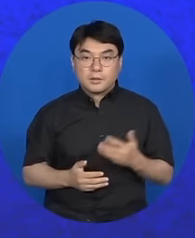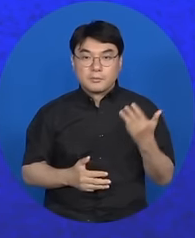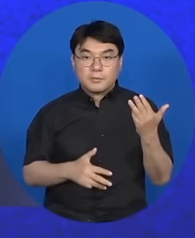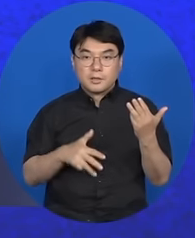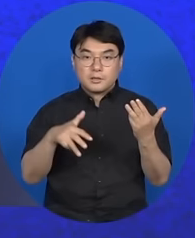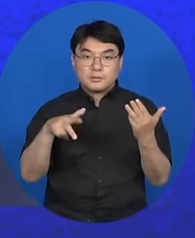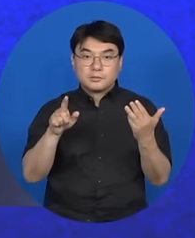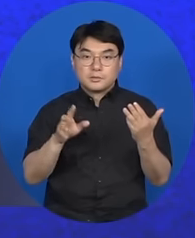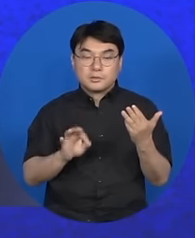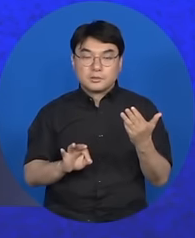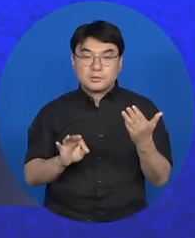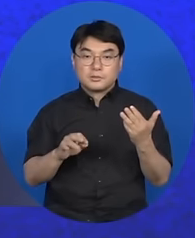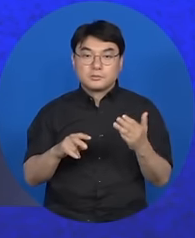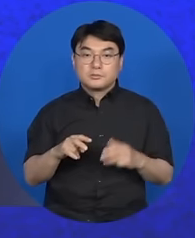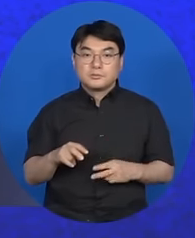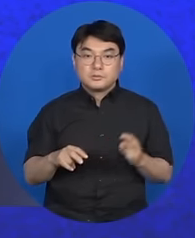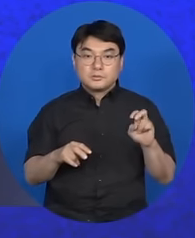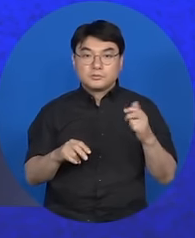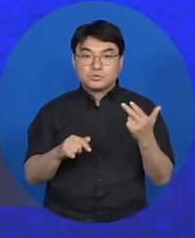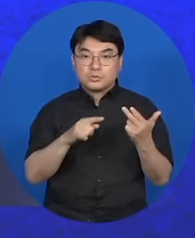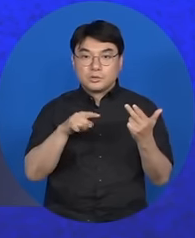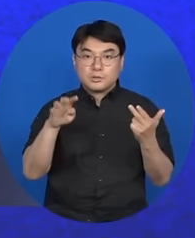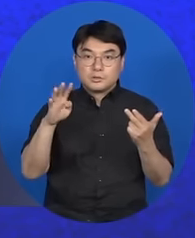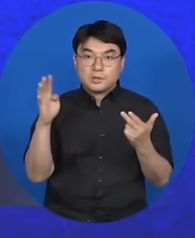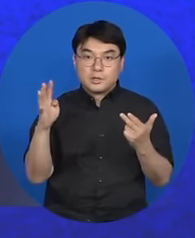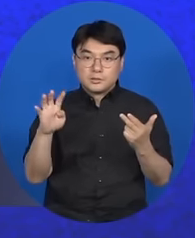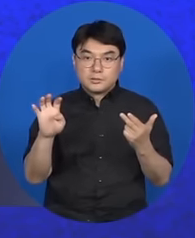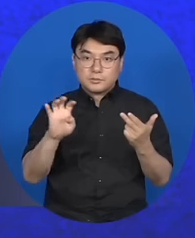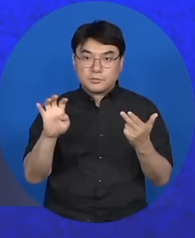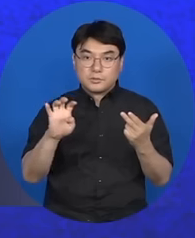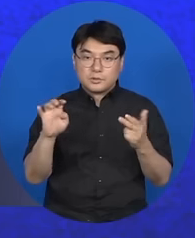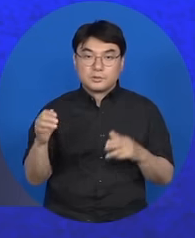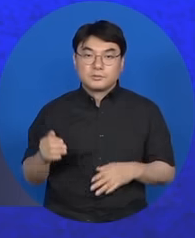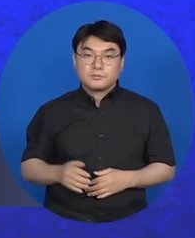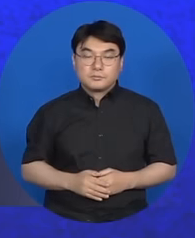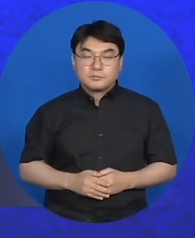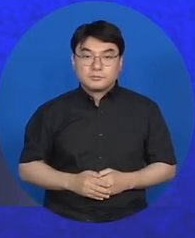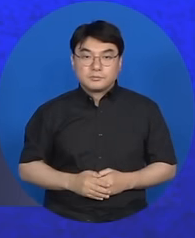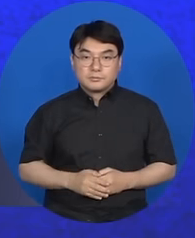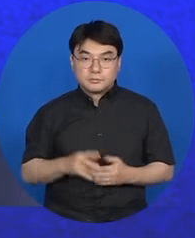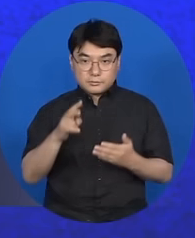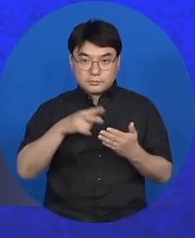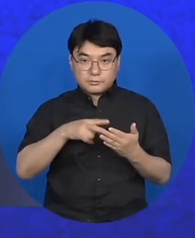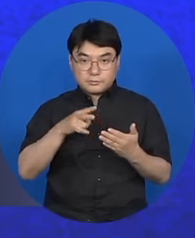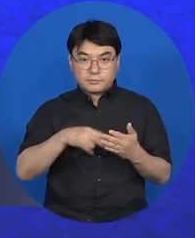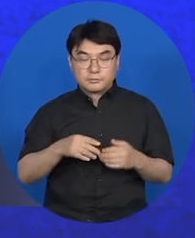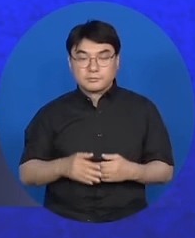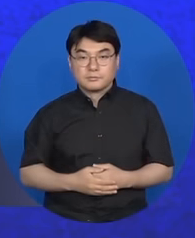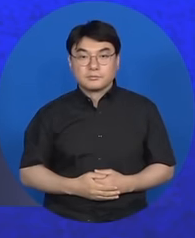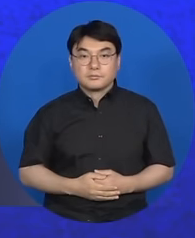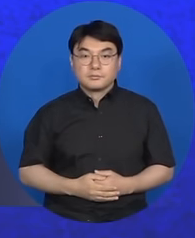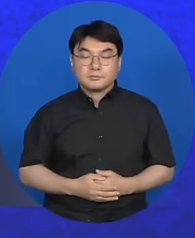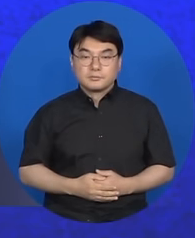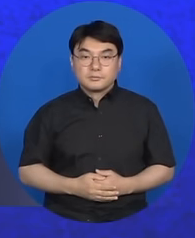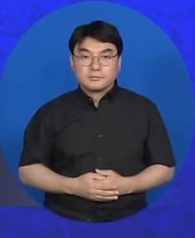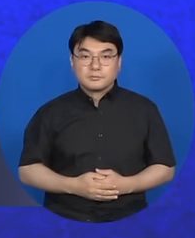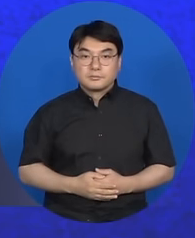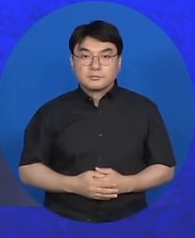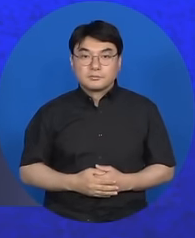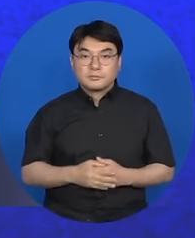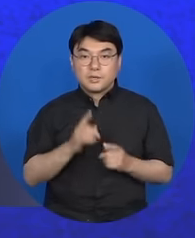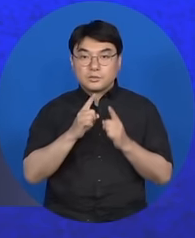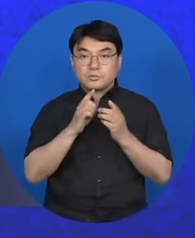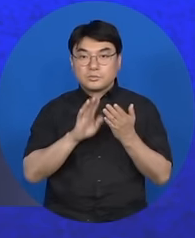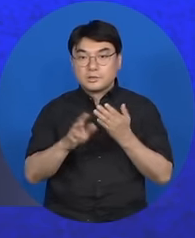8장 26절에서 40절까지의 말씀을 읽도록 하겠습니다. 우리 말씀 나눈 후에 계속해서 우리 찬양하는 시간을 가질